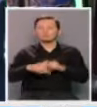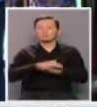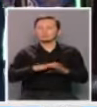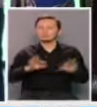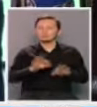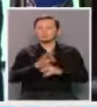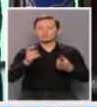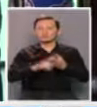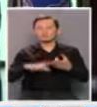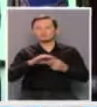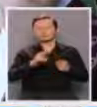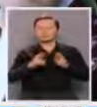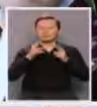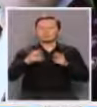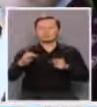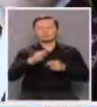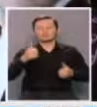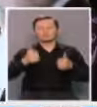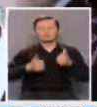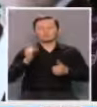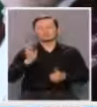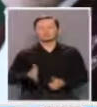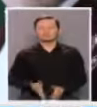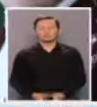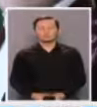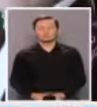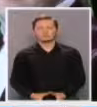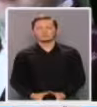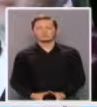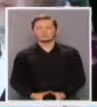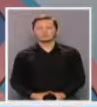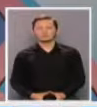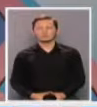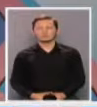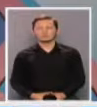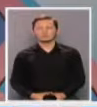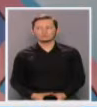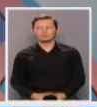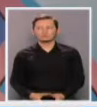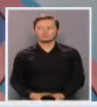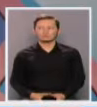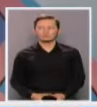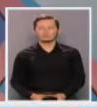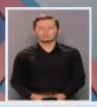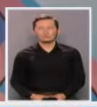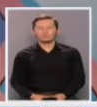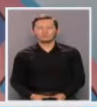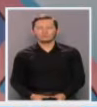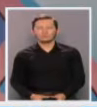народное искусство, попытают удачу на областном этапе. Гульшат Бакбергенкызы, Тлек Кабылгумаров, служба новостей, телеканал Атырау.